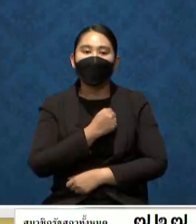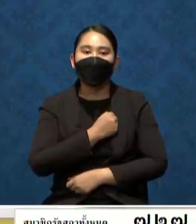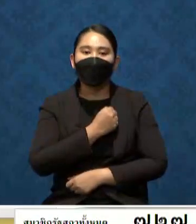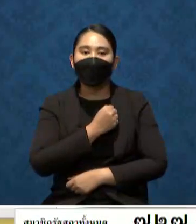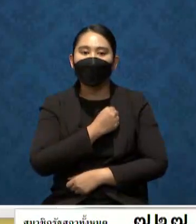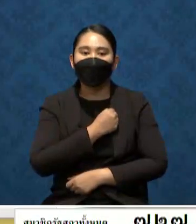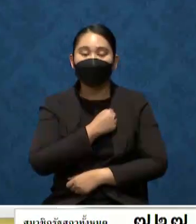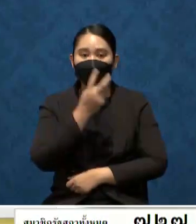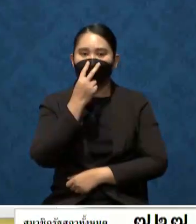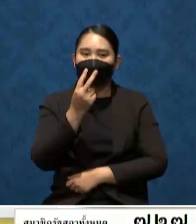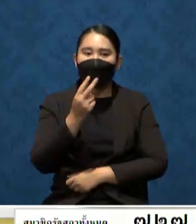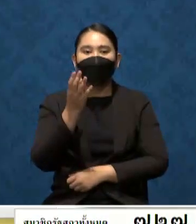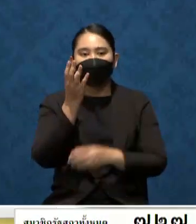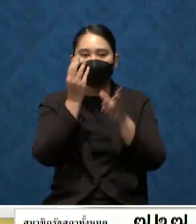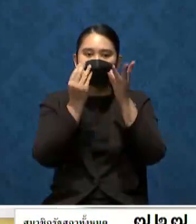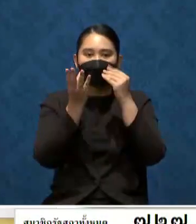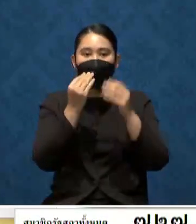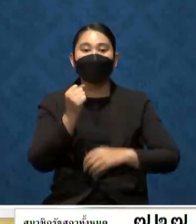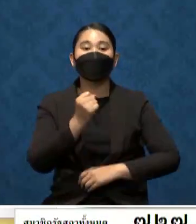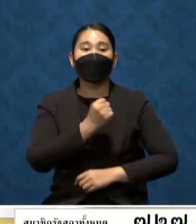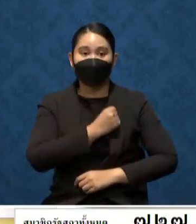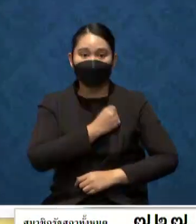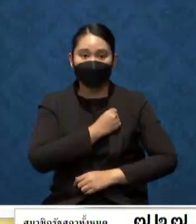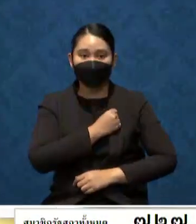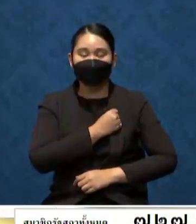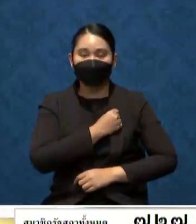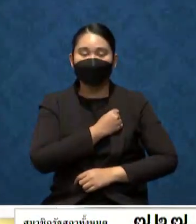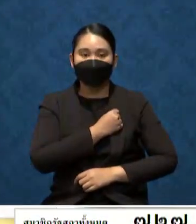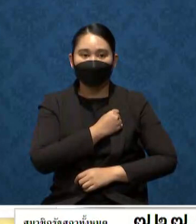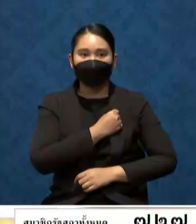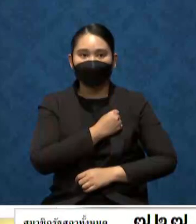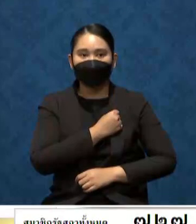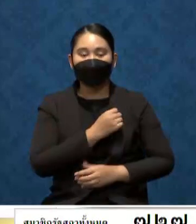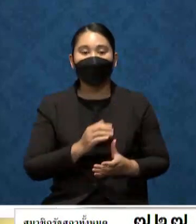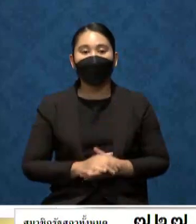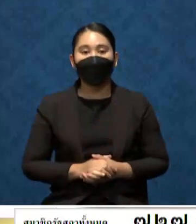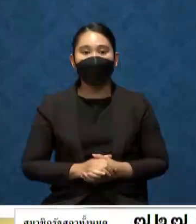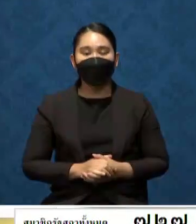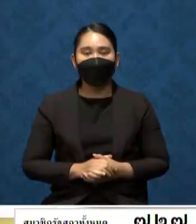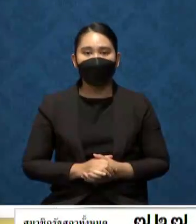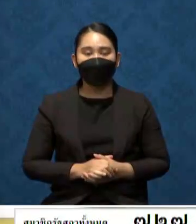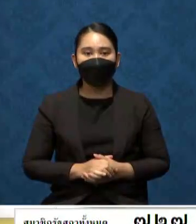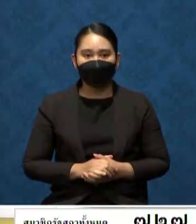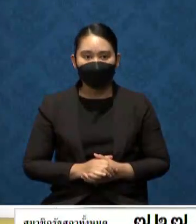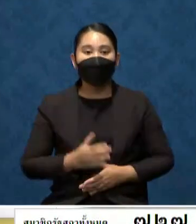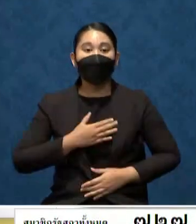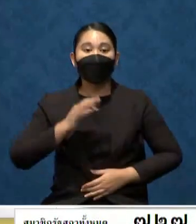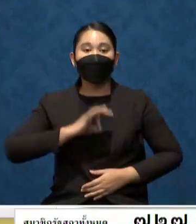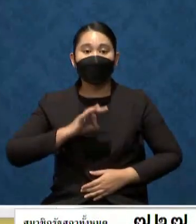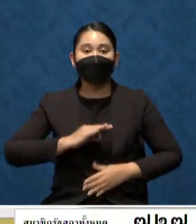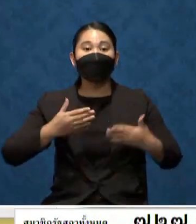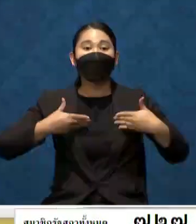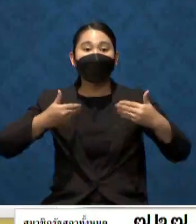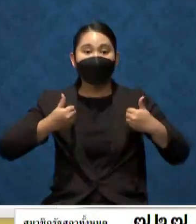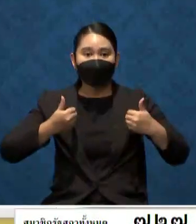ความอดทนนะฮะแล้วก็ดีใจที่ยังมี